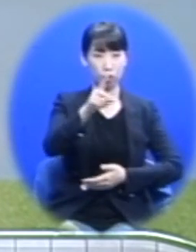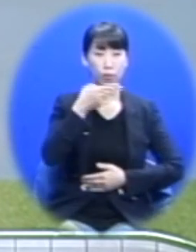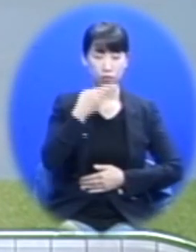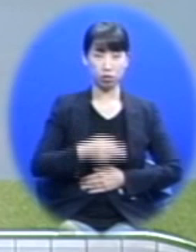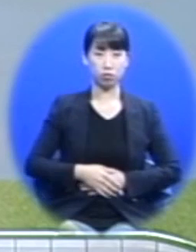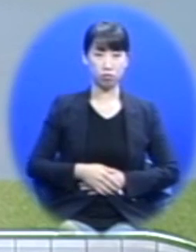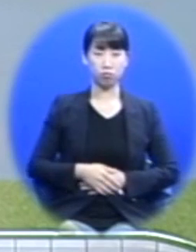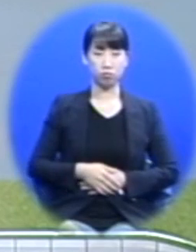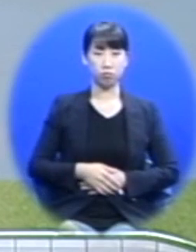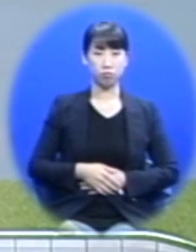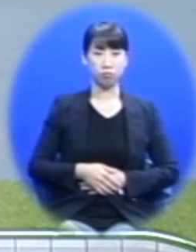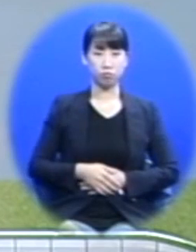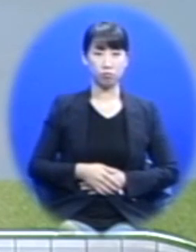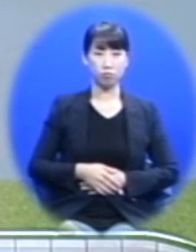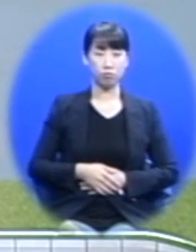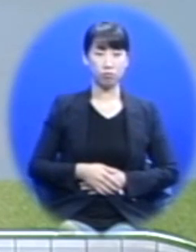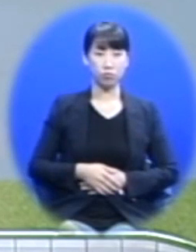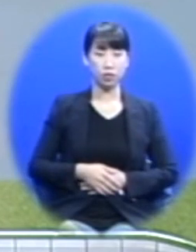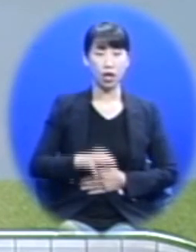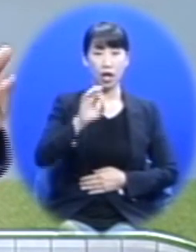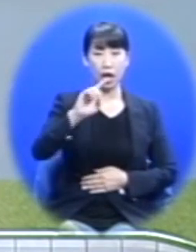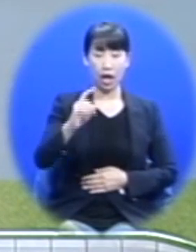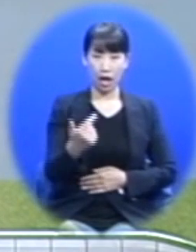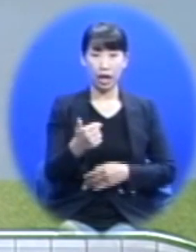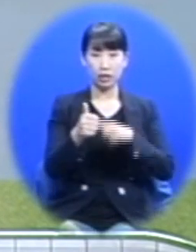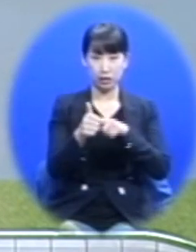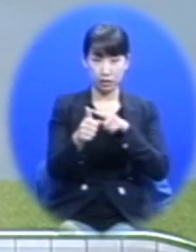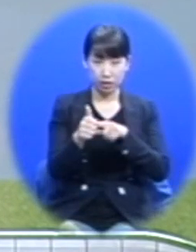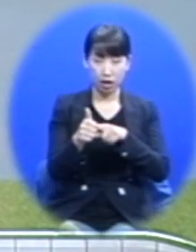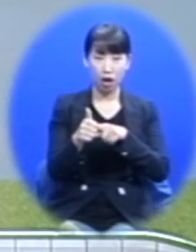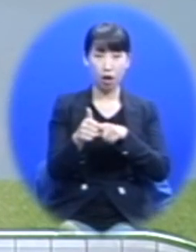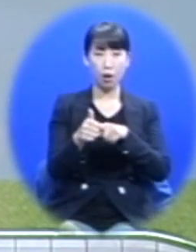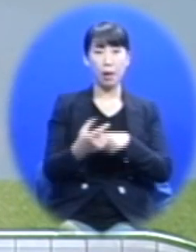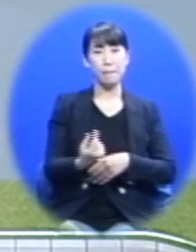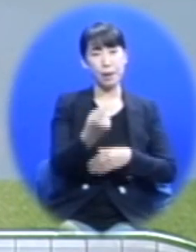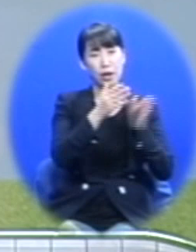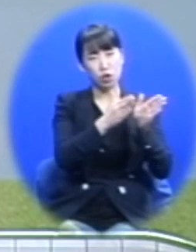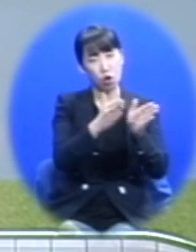그때 아무것도 아닌 것은 아무것도 아니게 빨리 정리해버리는 거.